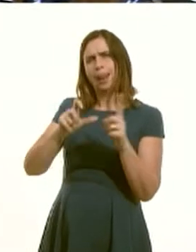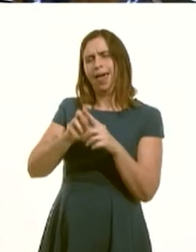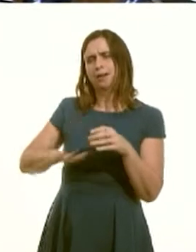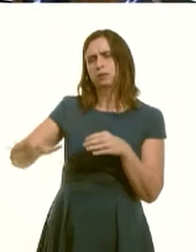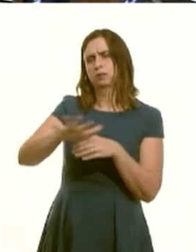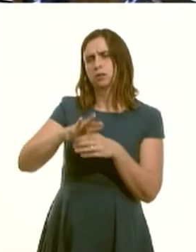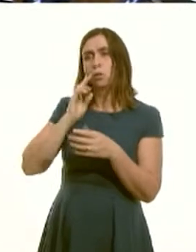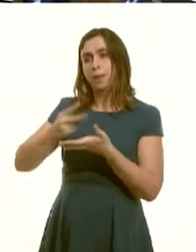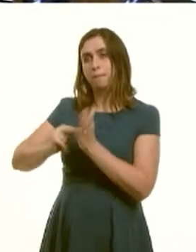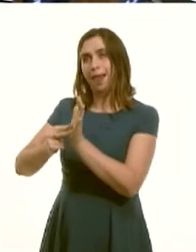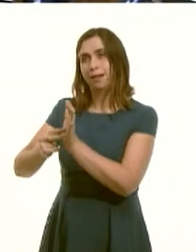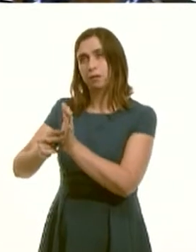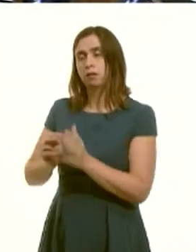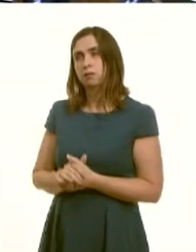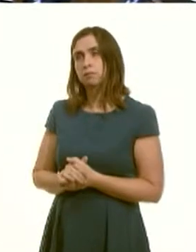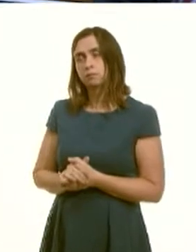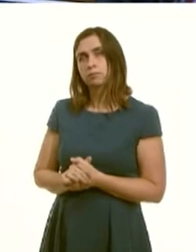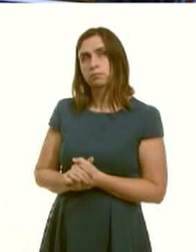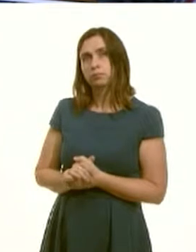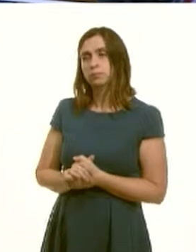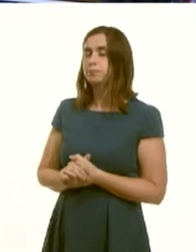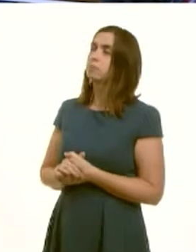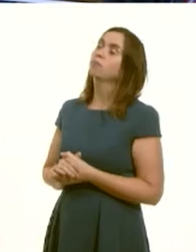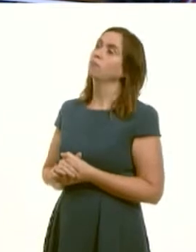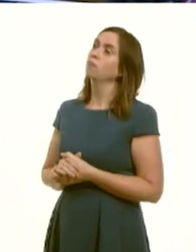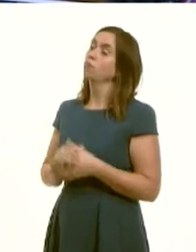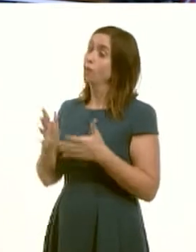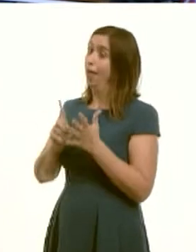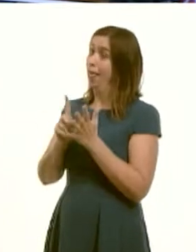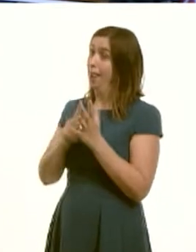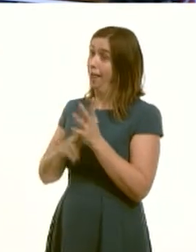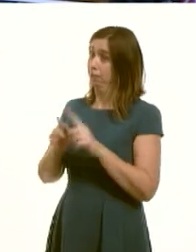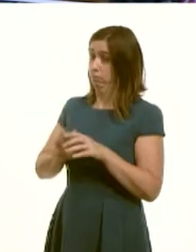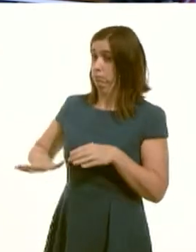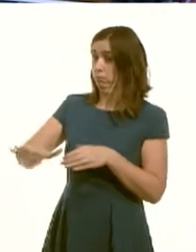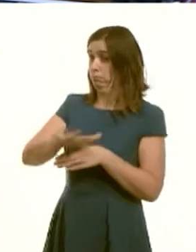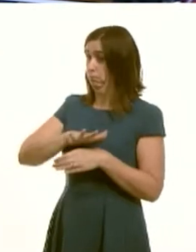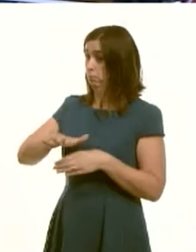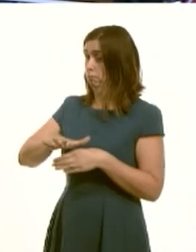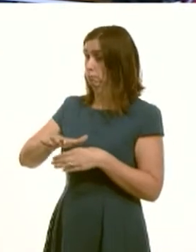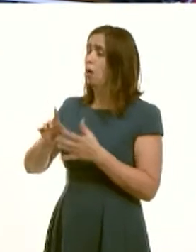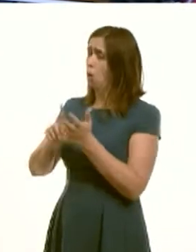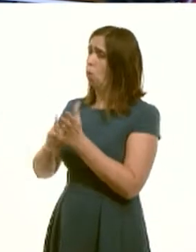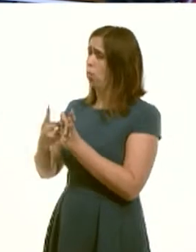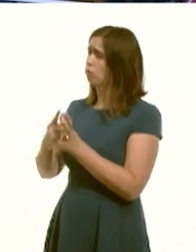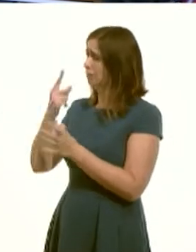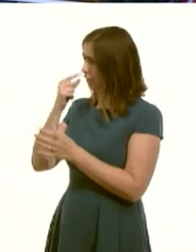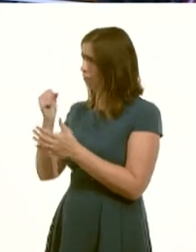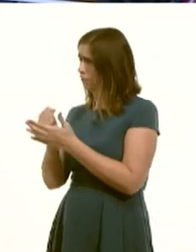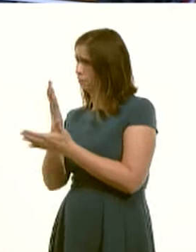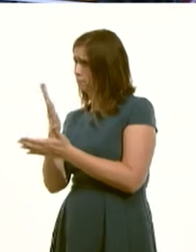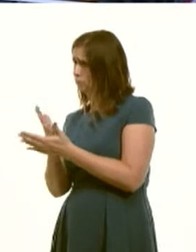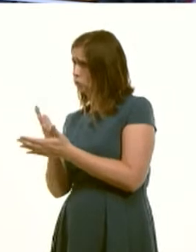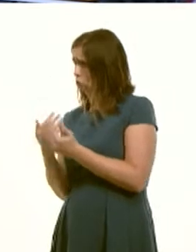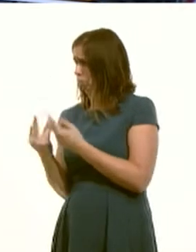Wel, yn ymwneud tir, mae'n bosib wrth gwrs i awdurdodau lleol i sicrhau bod nhw'n gwneud asesiad o ynglyn â'r